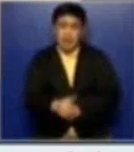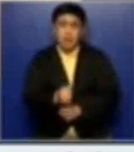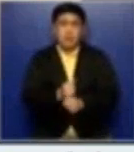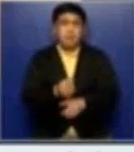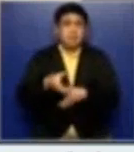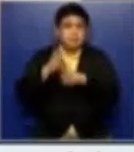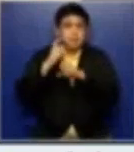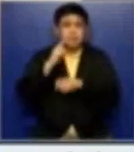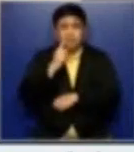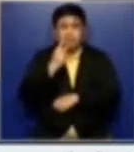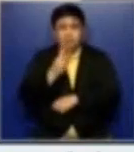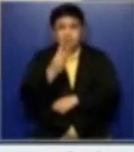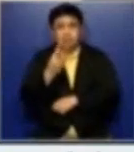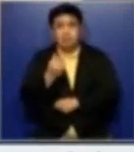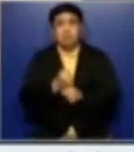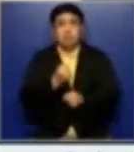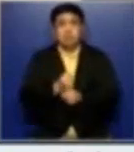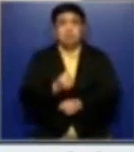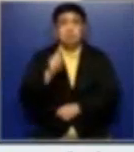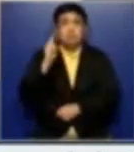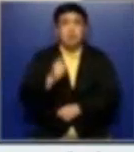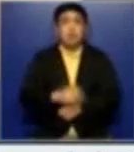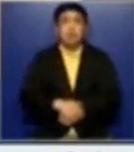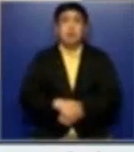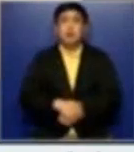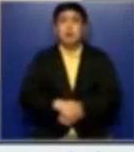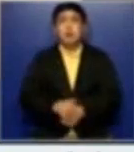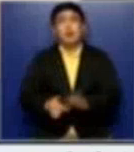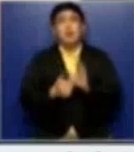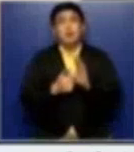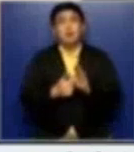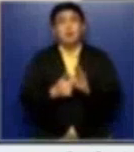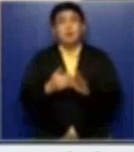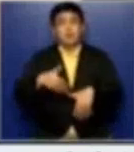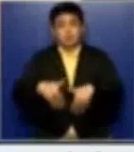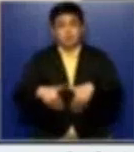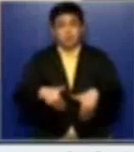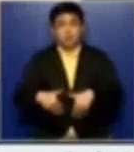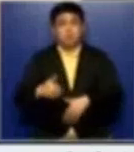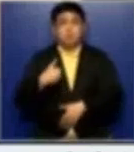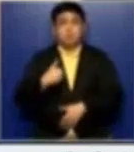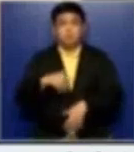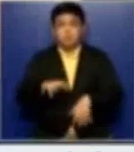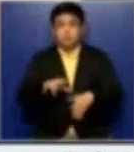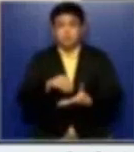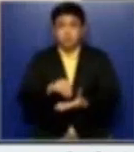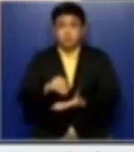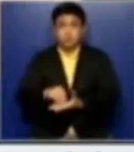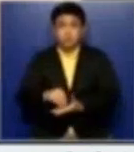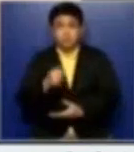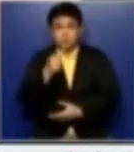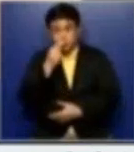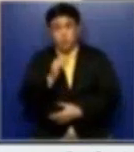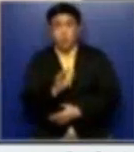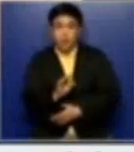ข้าแล้วที่สำคัญที่สุดนี่ตัวอย่างเลยถามชาวบ้านพี่ประชาพิจารณ์ชาวบ้านเขาไม่อยากได้